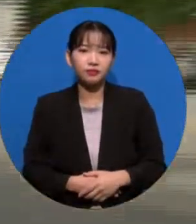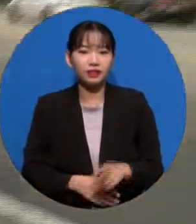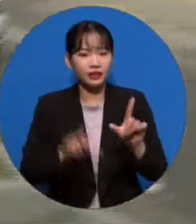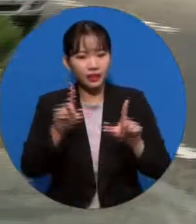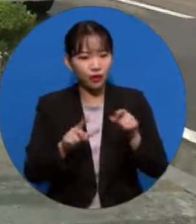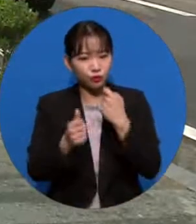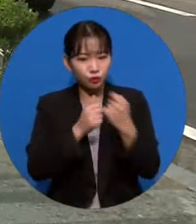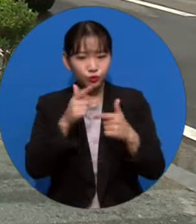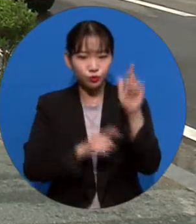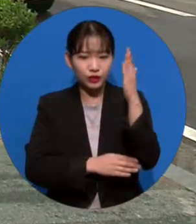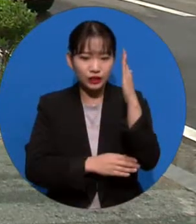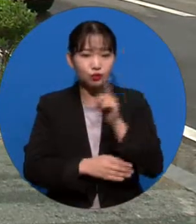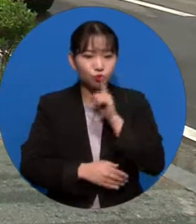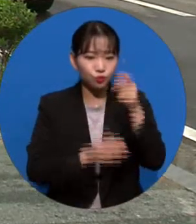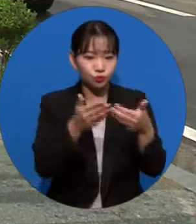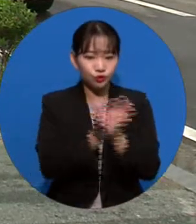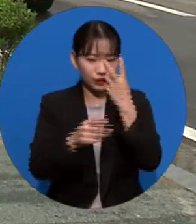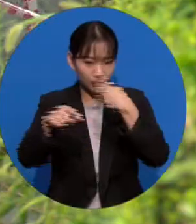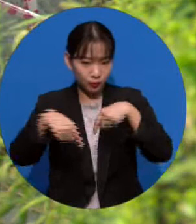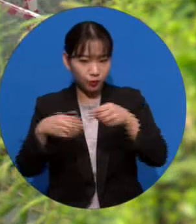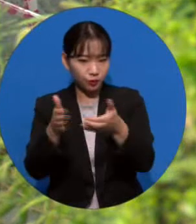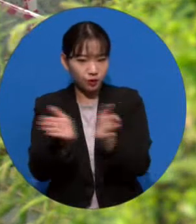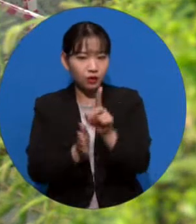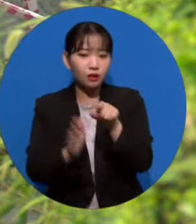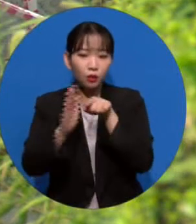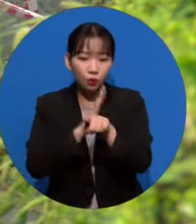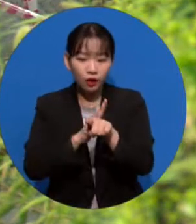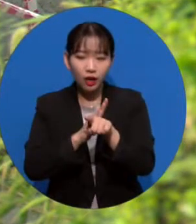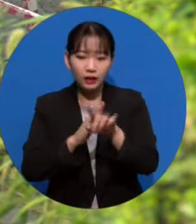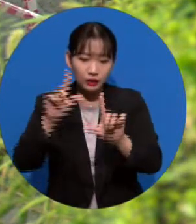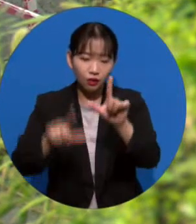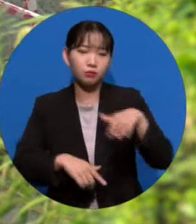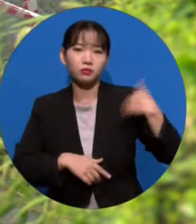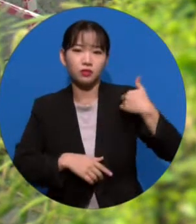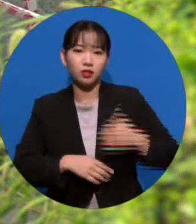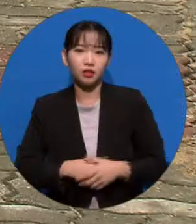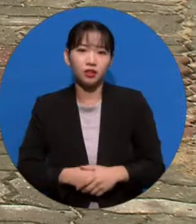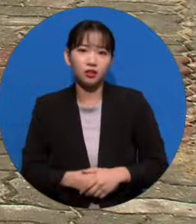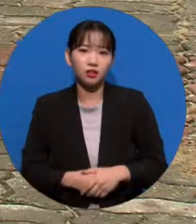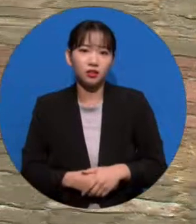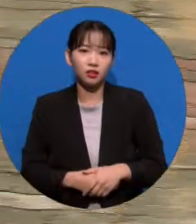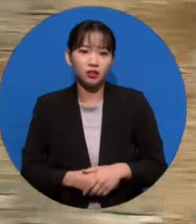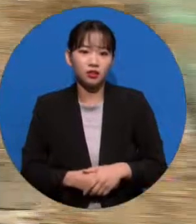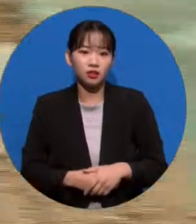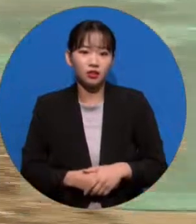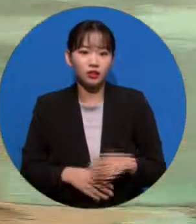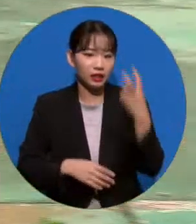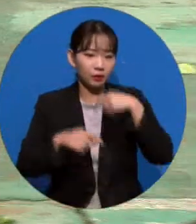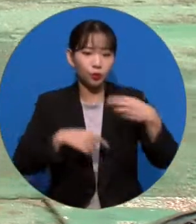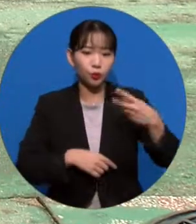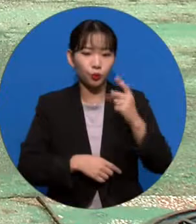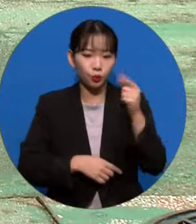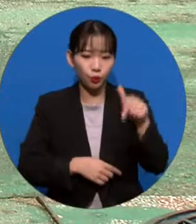사정이 이런데도 목포시의 발주부서나 감독부서는 현장 상황조차 모르고 있습니다. 감독공 손목들이